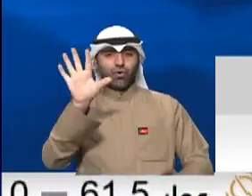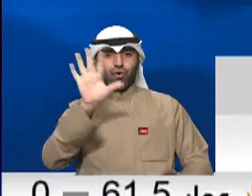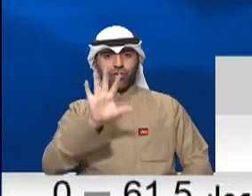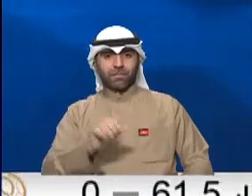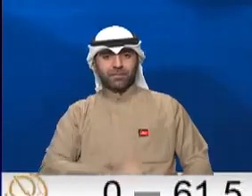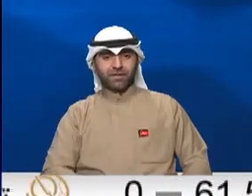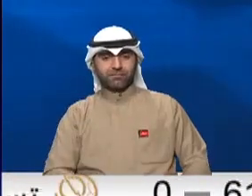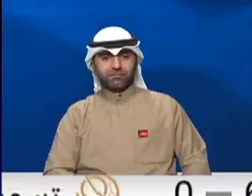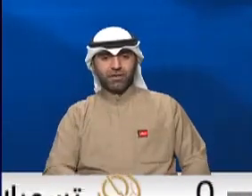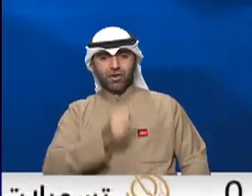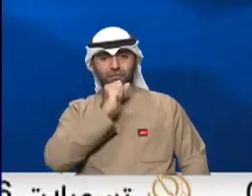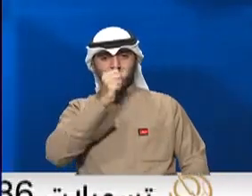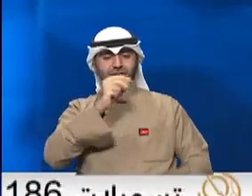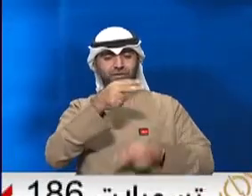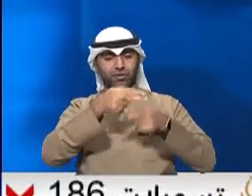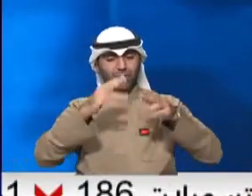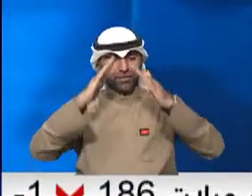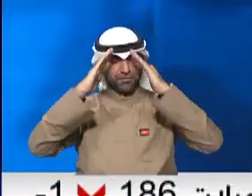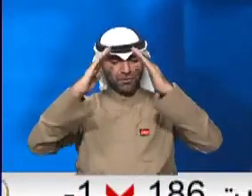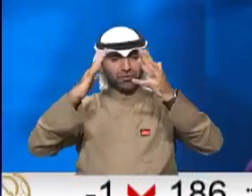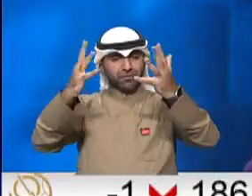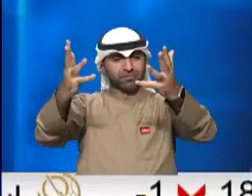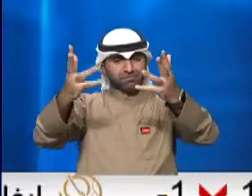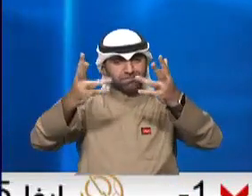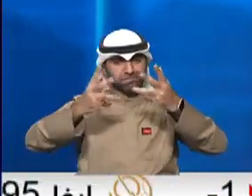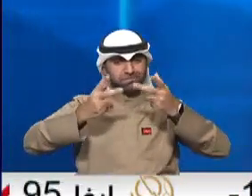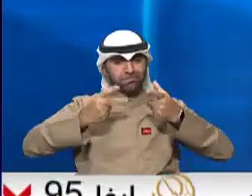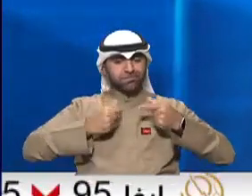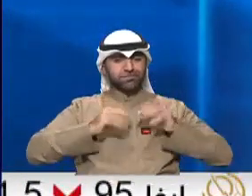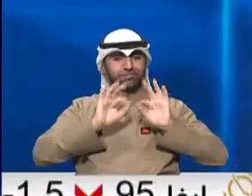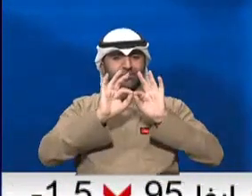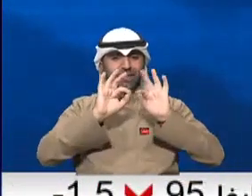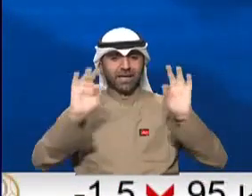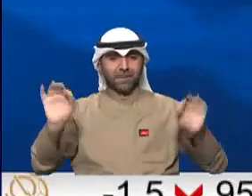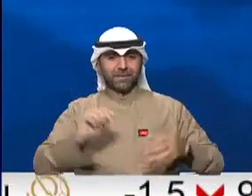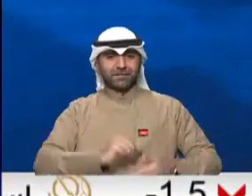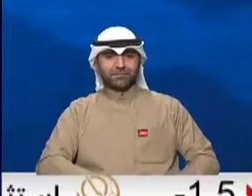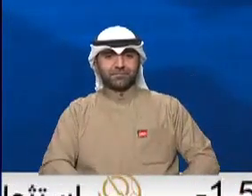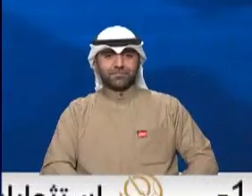السياسي والمتخصص في الشأن الروسي الأستاذ أشرف صباغ، شكرا جزيلا لك.